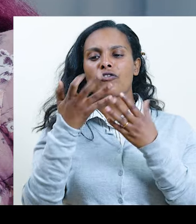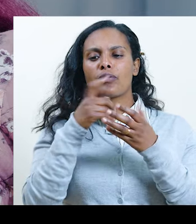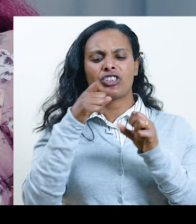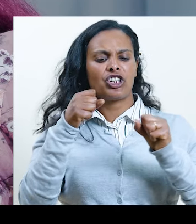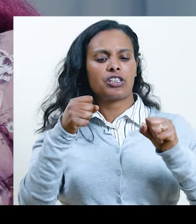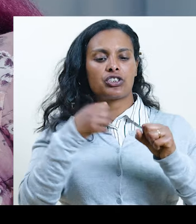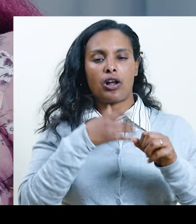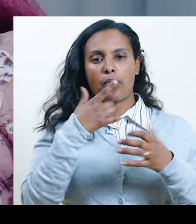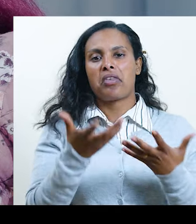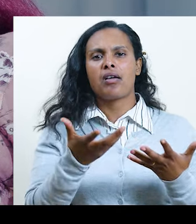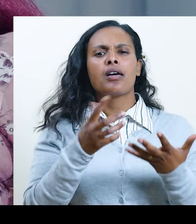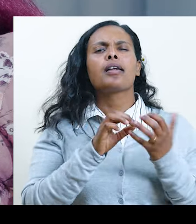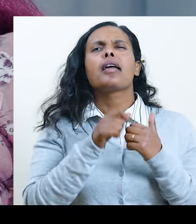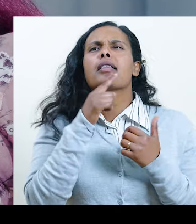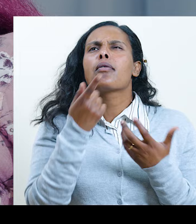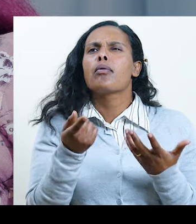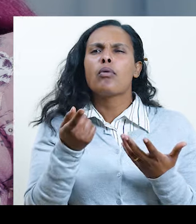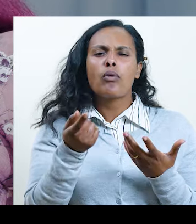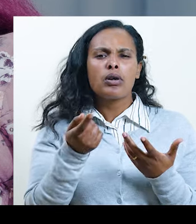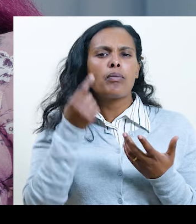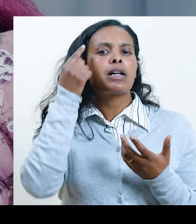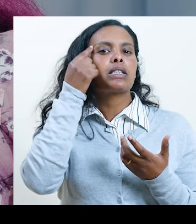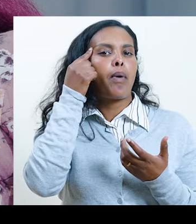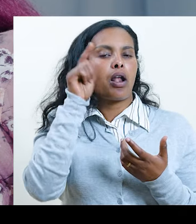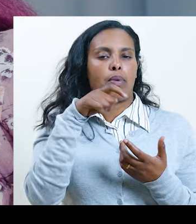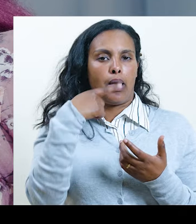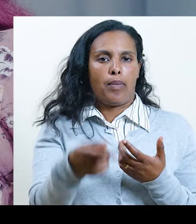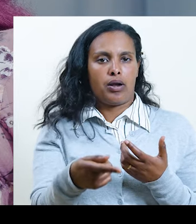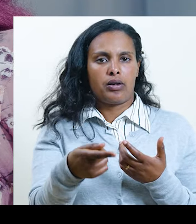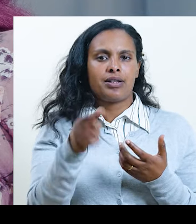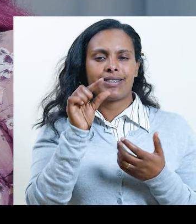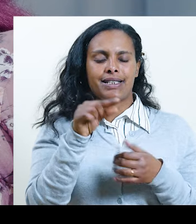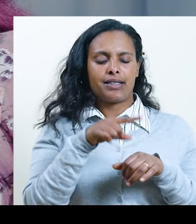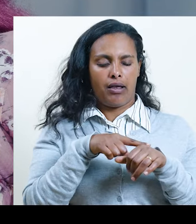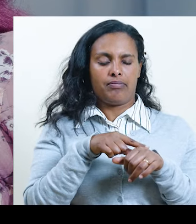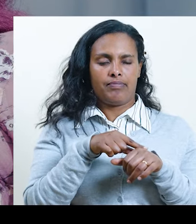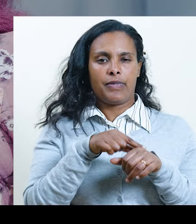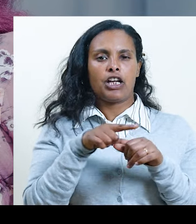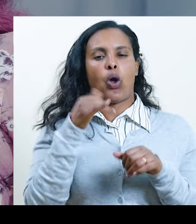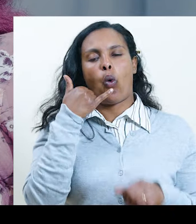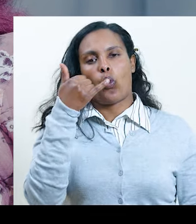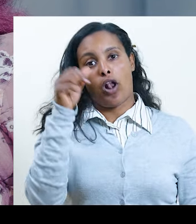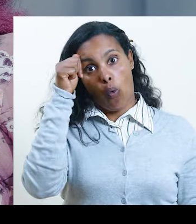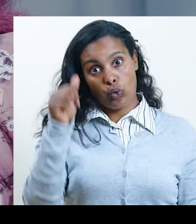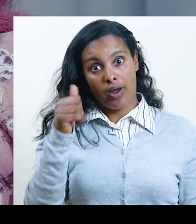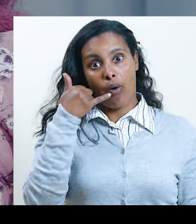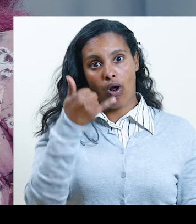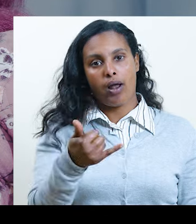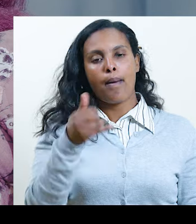ፈልጋለሁ ማጠንከር እችላለሁ ብዬ ማለት የምችለው ስለዚህ ማሰብ አለብኝ ብዬ ትንሽ ሰዓት ወሰድኩና